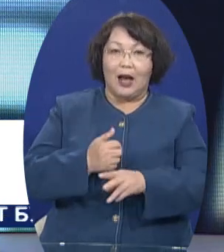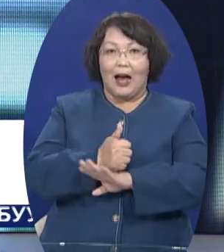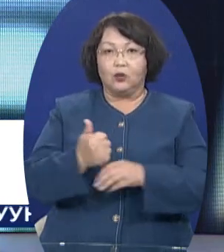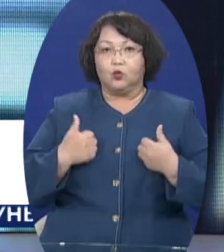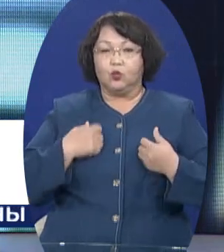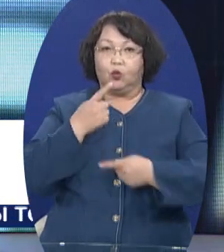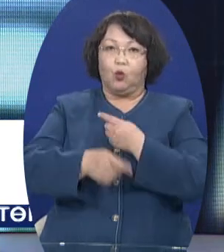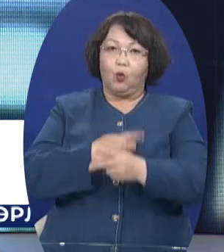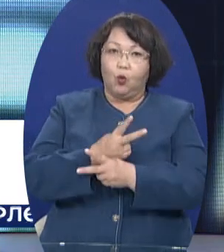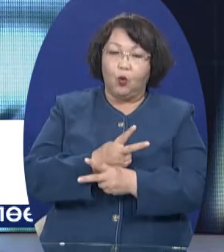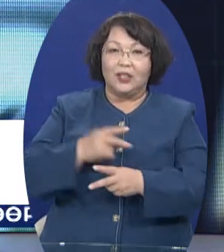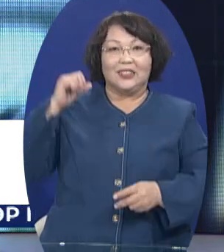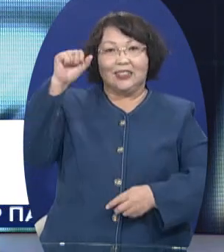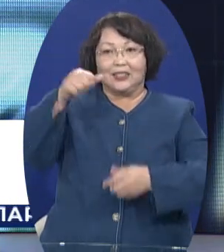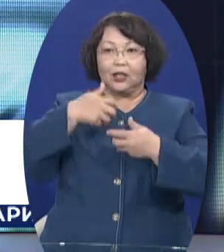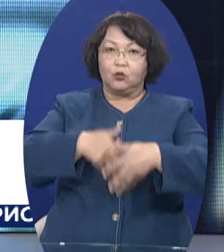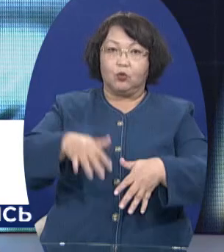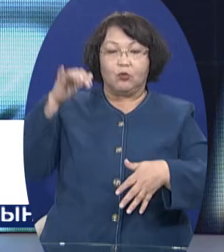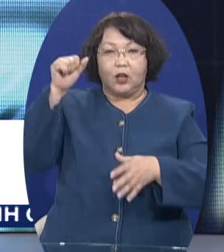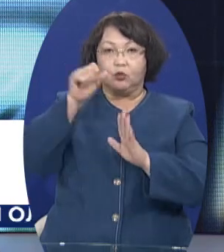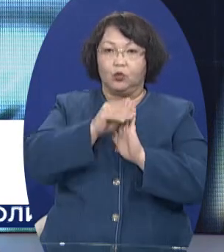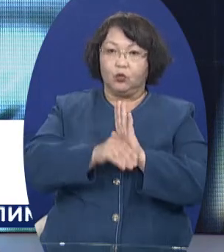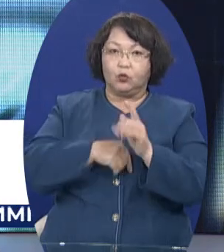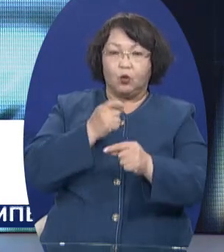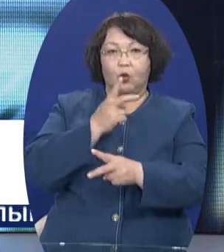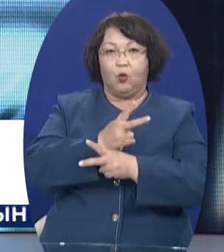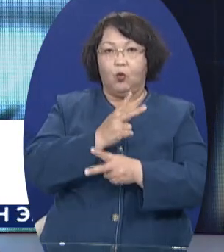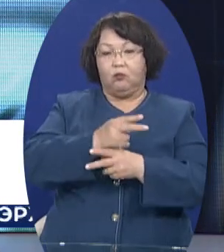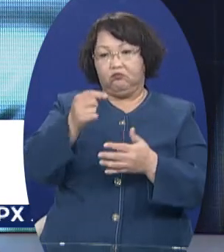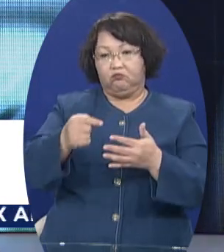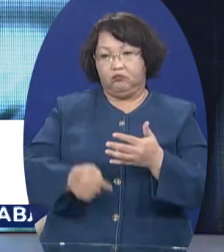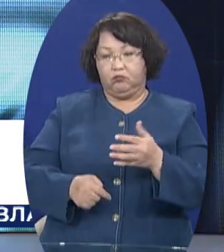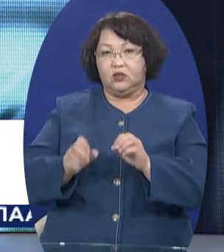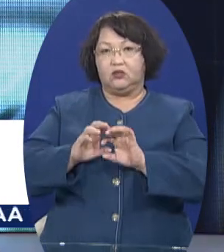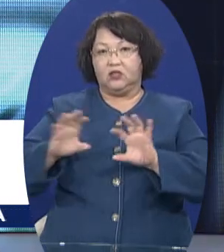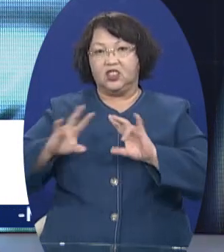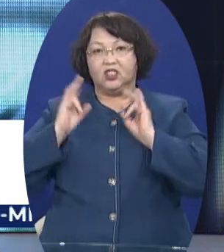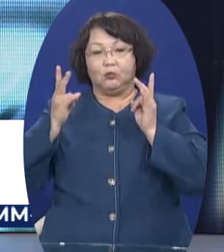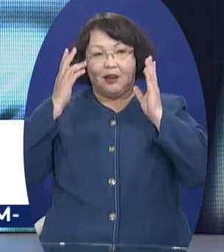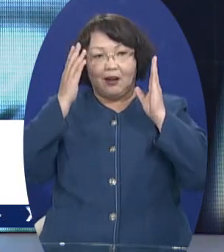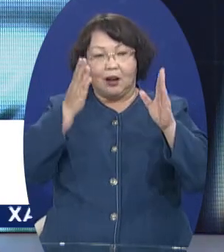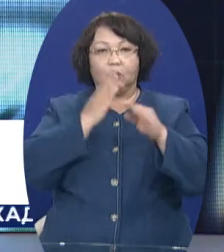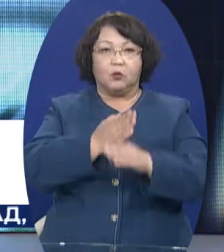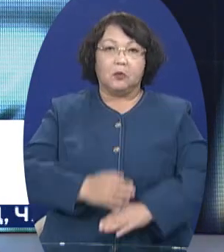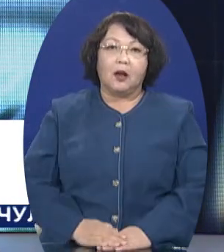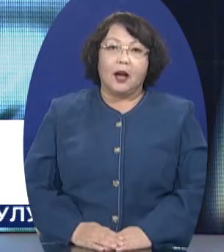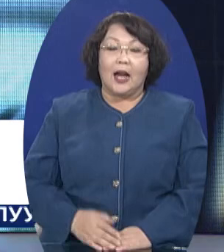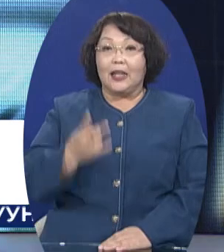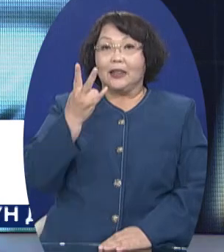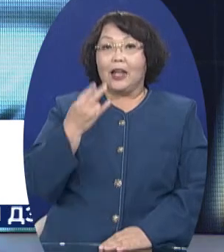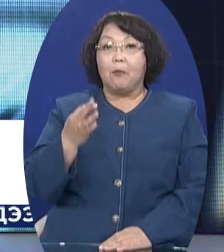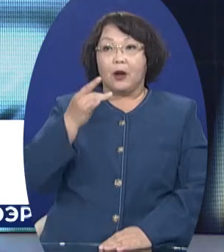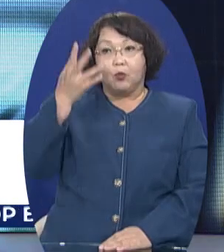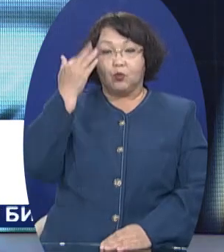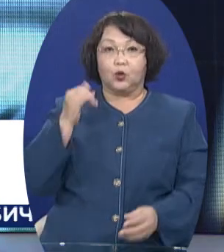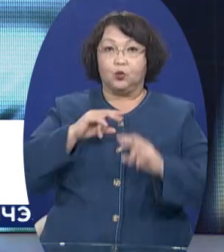шинчилсэн найруулга, жагсаалт цуглаан хийх журмын тухай төсөл зэрэг хуулиуд олон анхаарлыг хамгийн ихээр татаад байгаа юм а. За тэгэхээр намрын чуулганаар хэлэлцэх